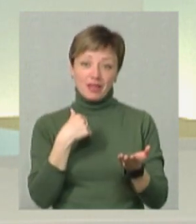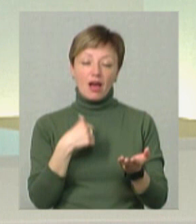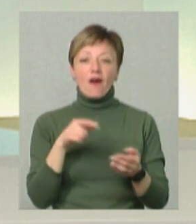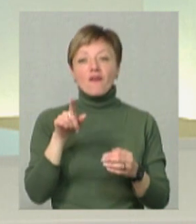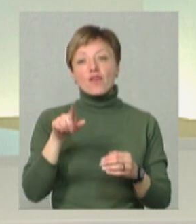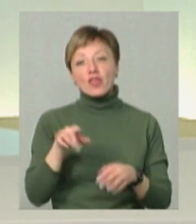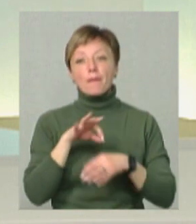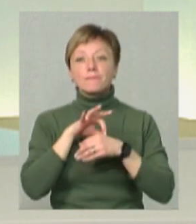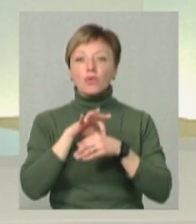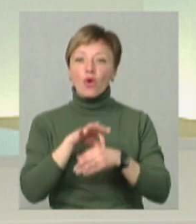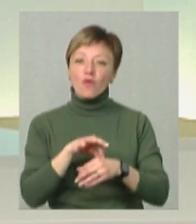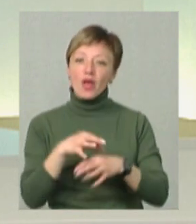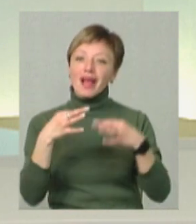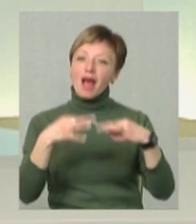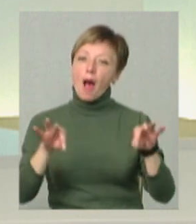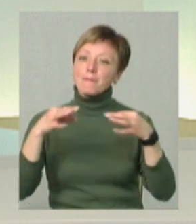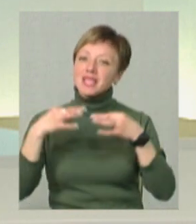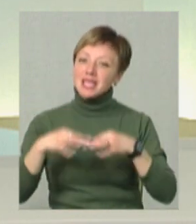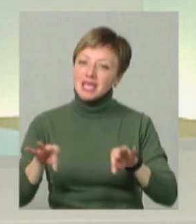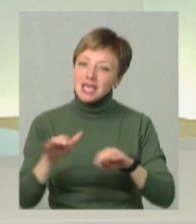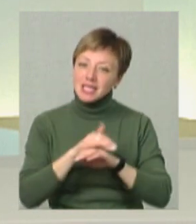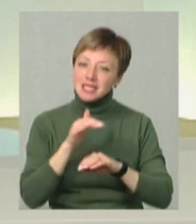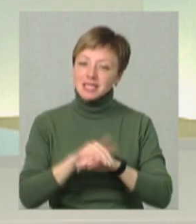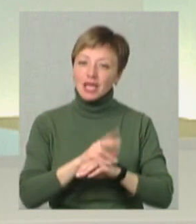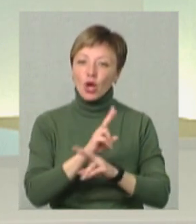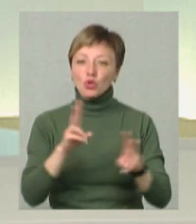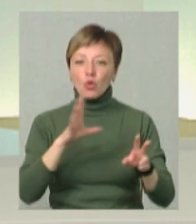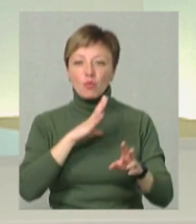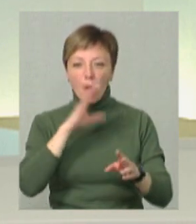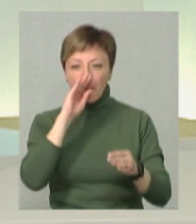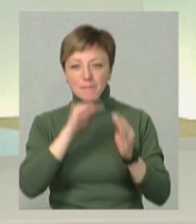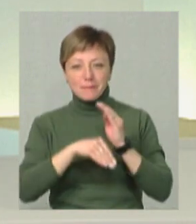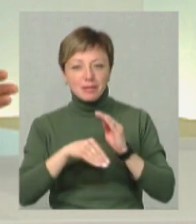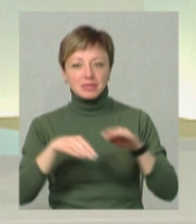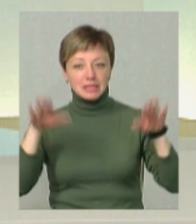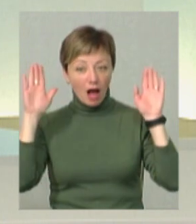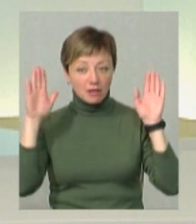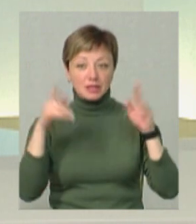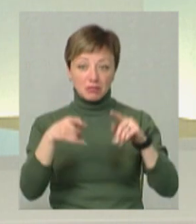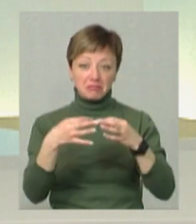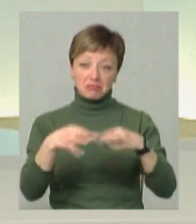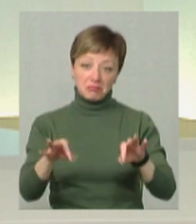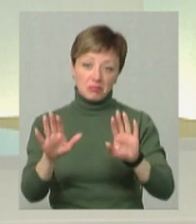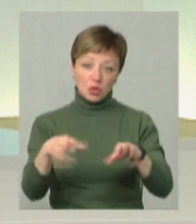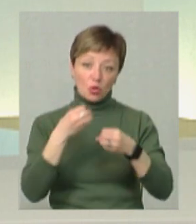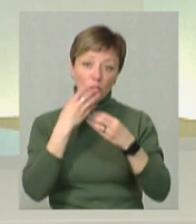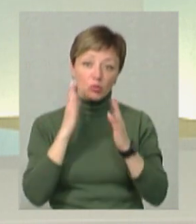Вони проводять амністії. От всі, хто був підпільником, здався, все йому добре